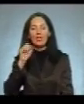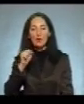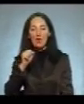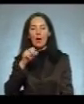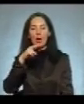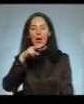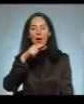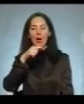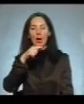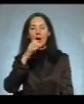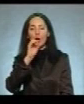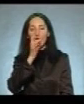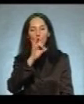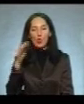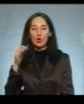Густера.